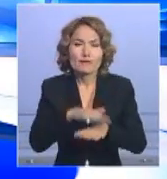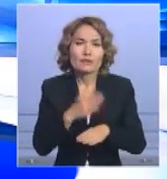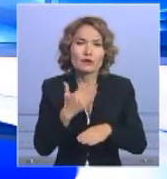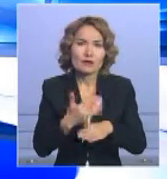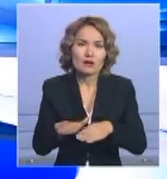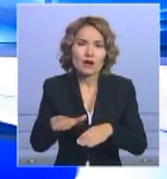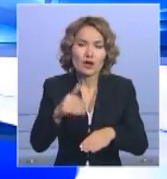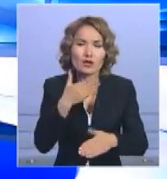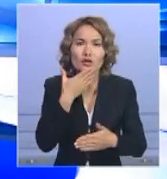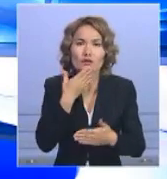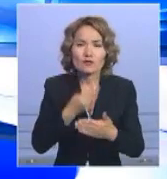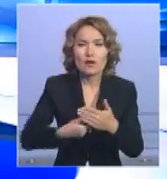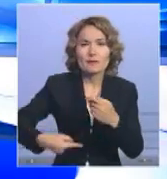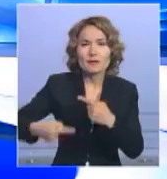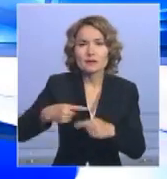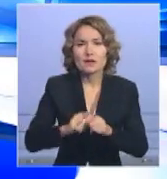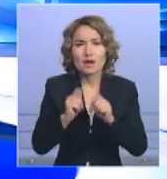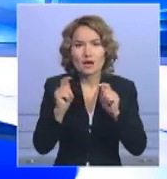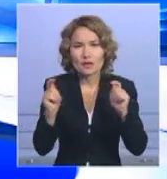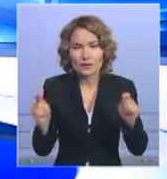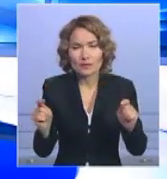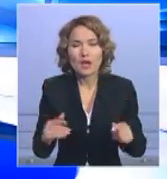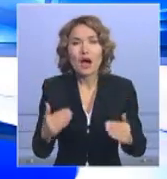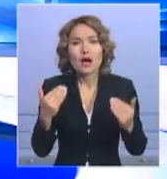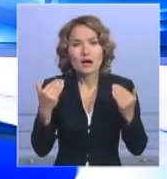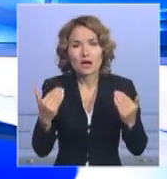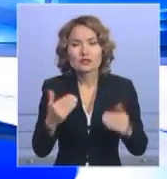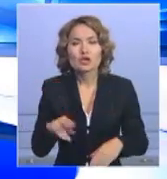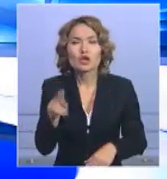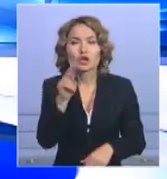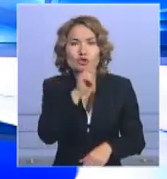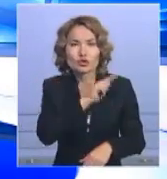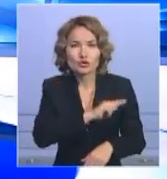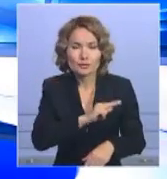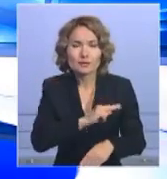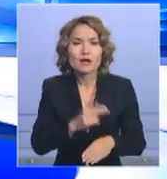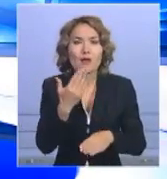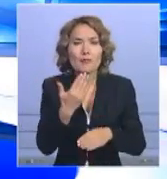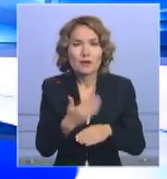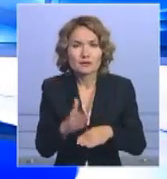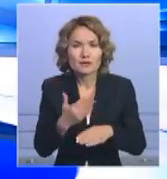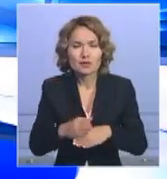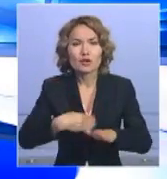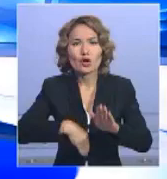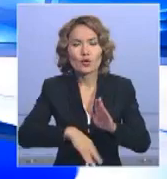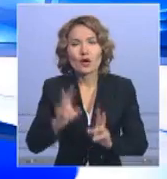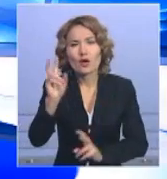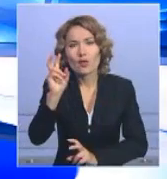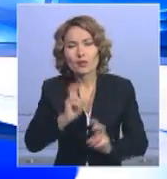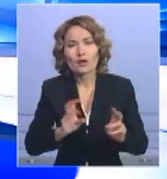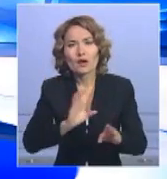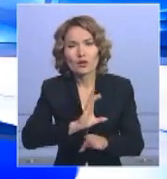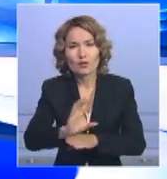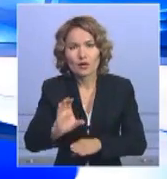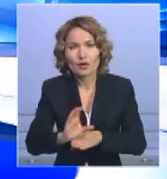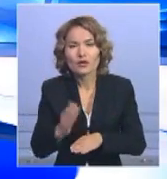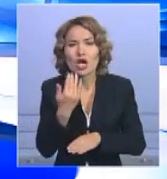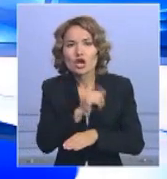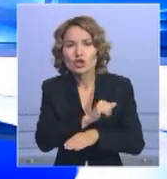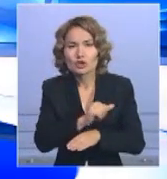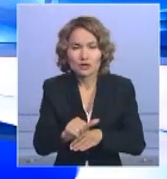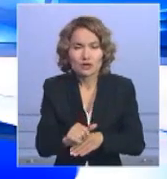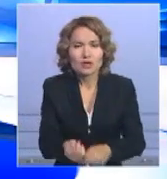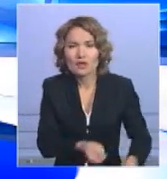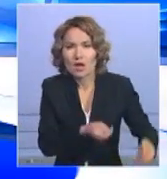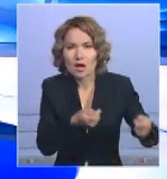өрге бастырғандар да аз емес. Қазір осы нарық сұранысына сай тауар өндіріп, импортты шектеп, отандық өндірісті дамытуға